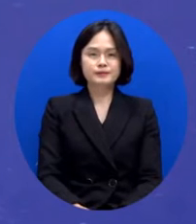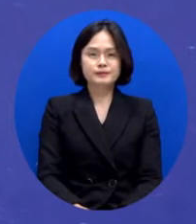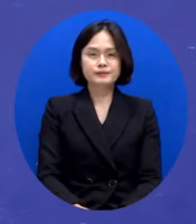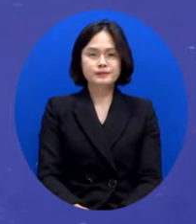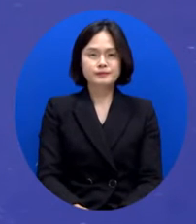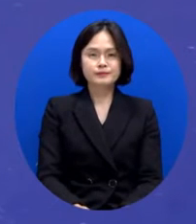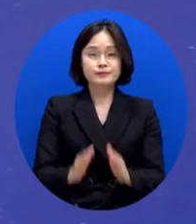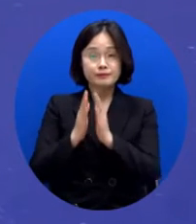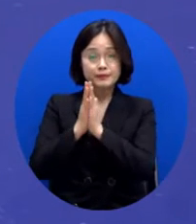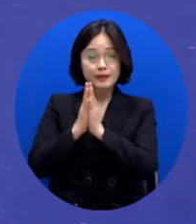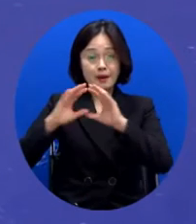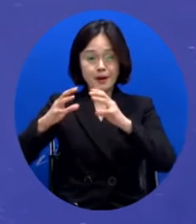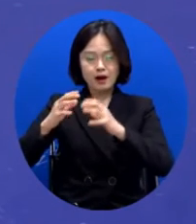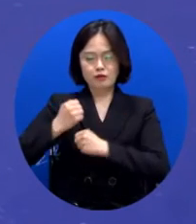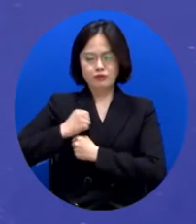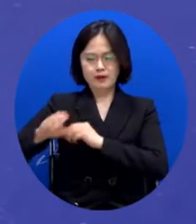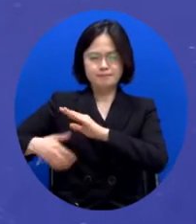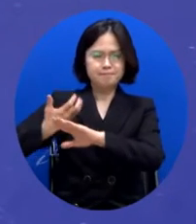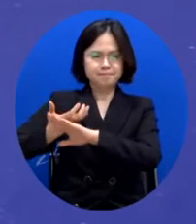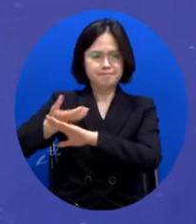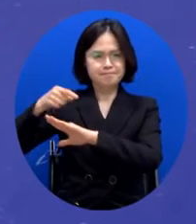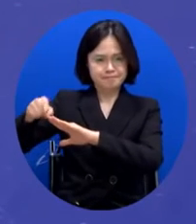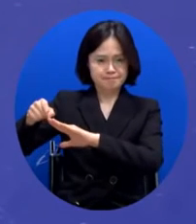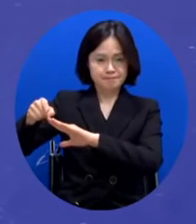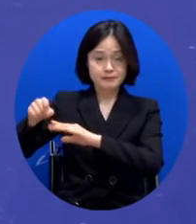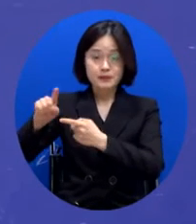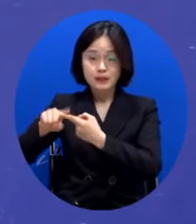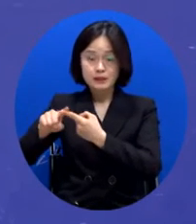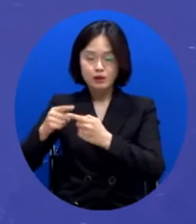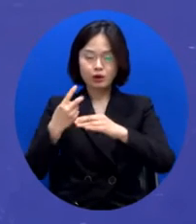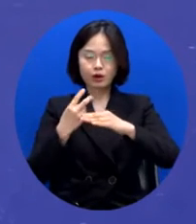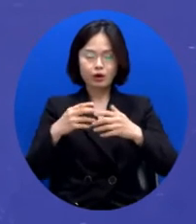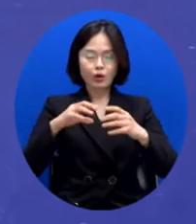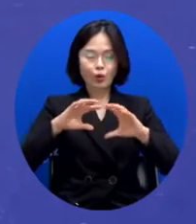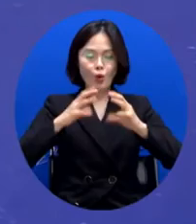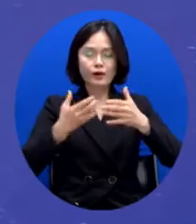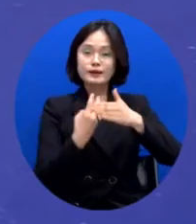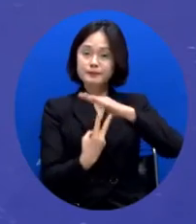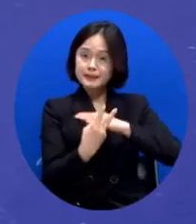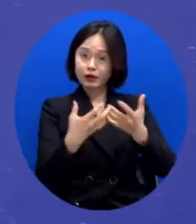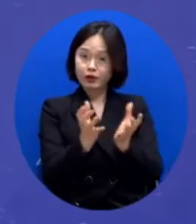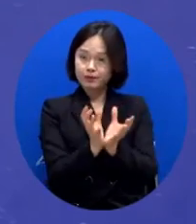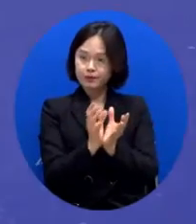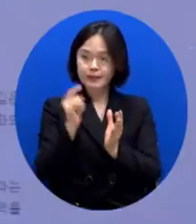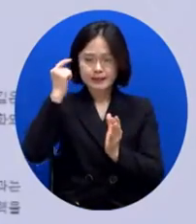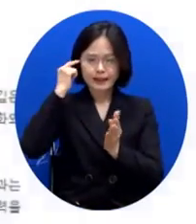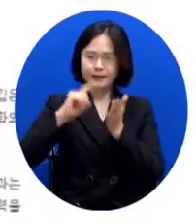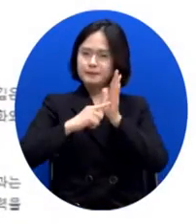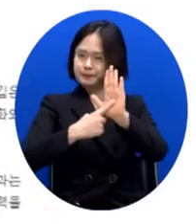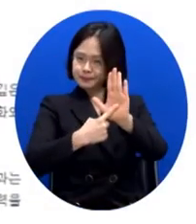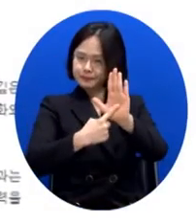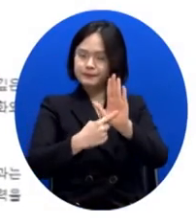미얀마 폭력 사태에 대해 월드비전이 인도주의적 해결을 촉구하는 성명서를 발표했습니다